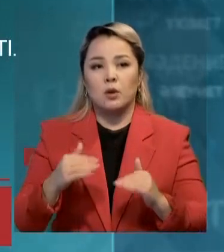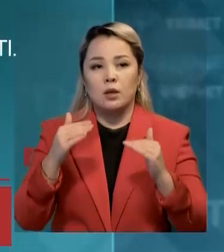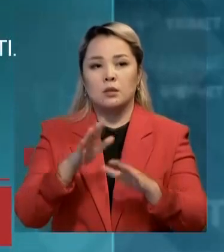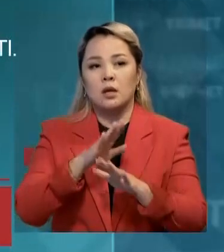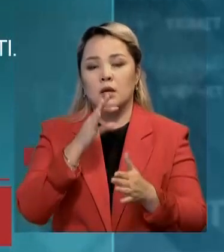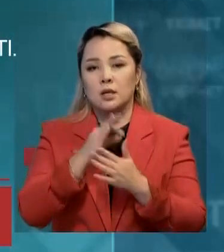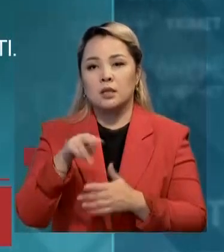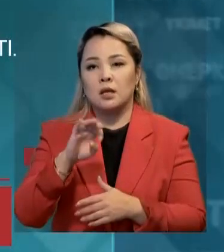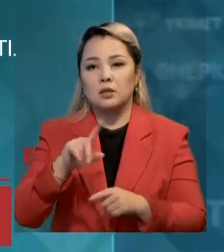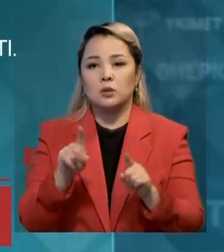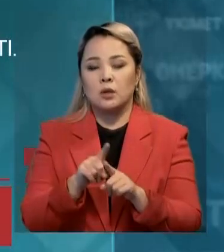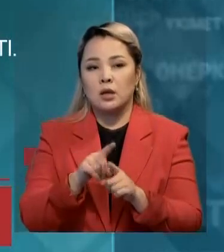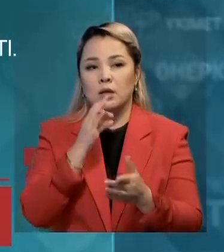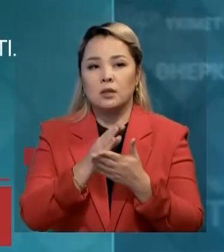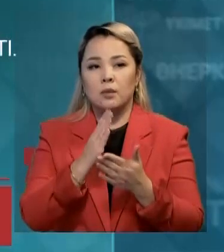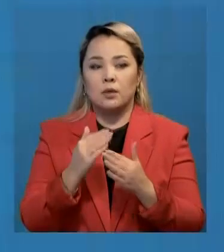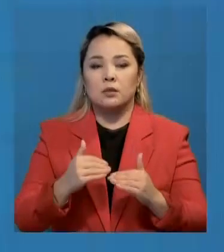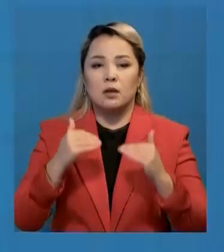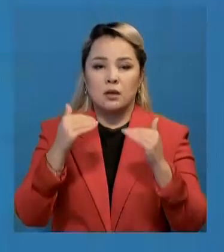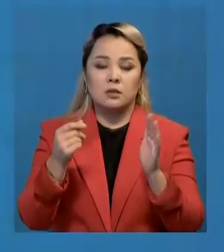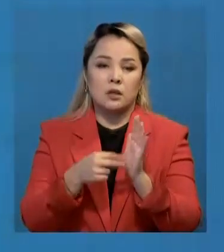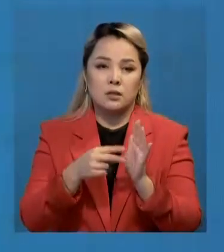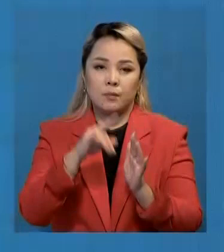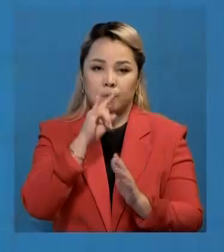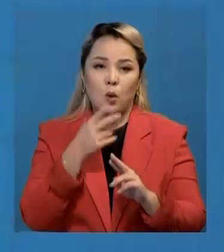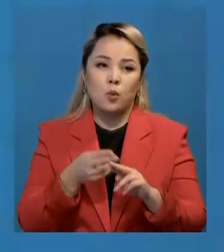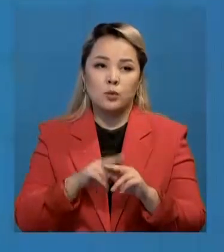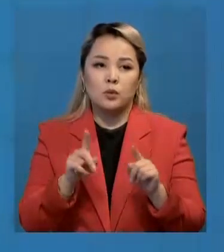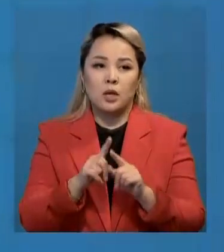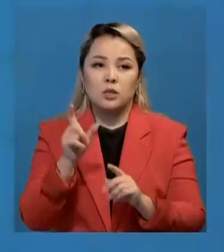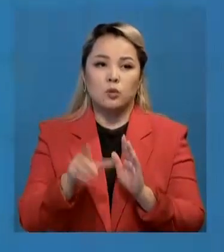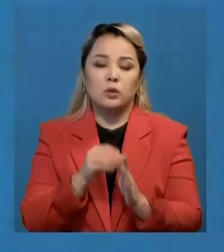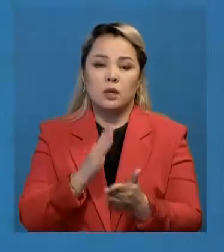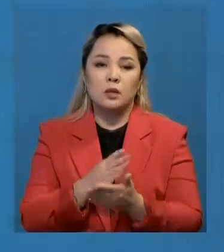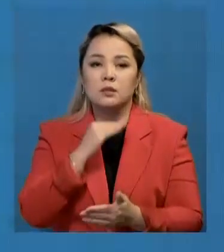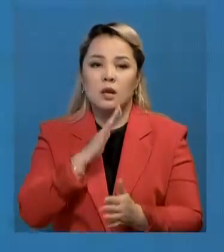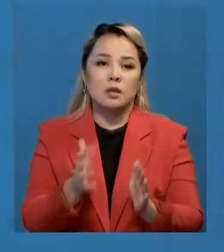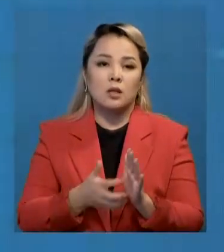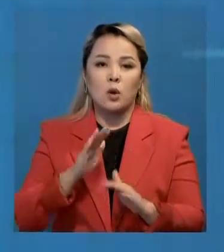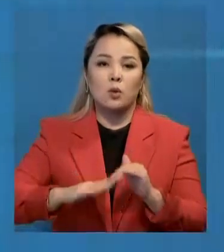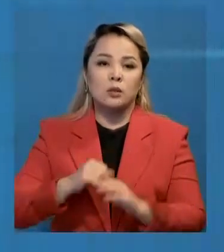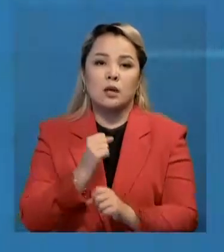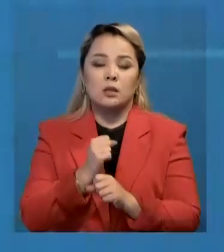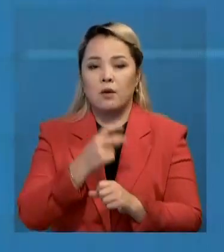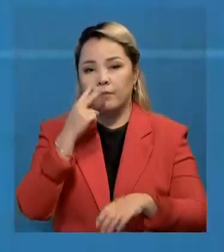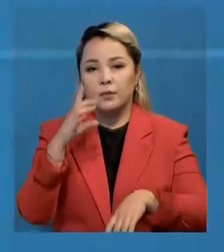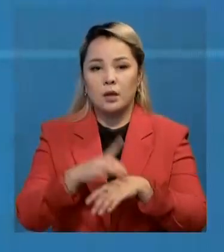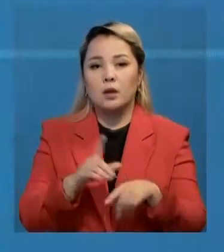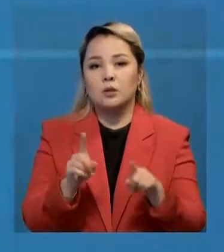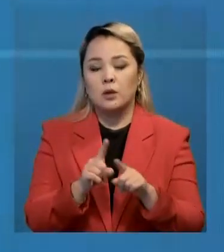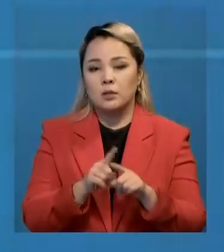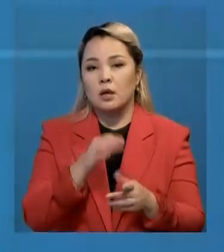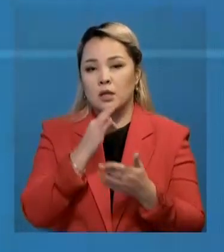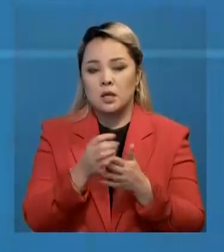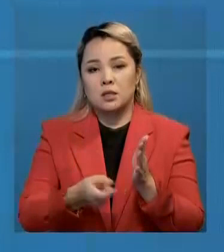қарамастан дизельдің бағасы шарықтап кетті. Осылай деген депутат тапшылықты қолдан жасау фактісін тергеу керегін